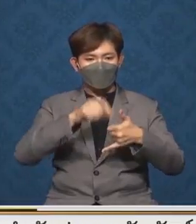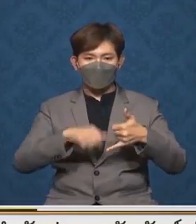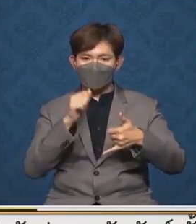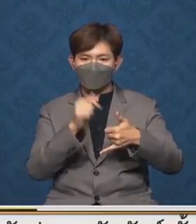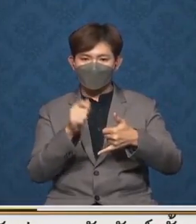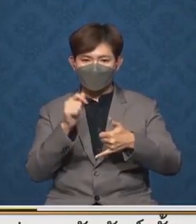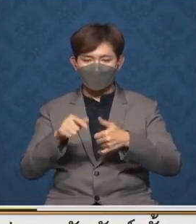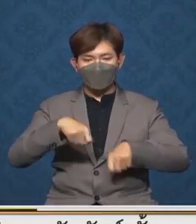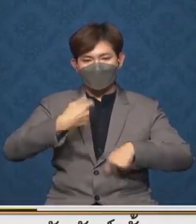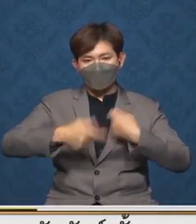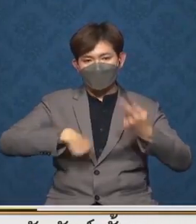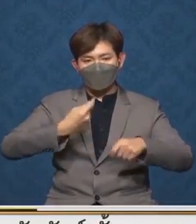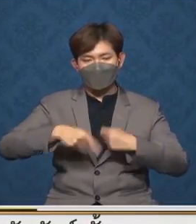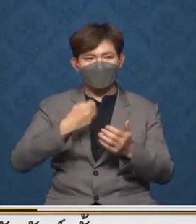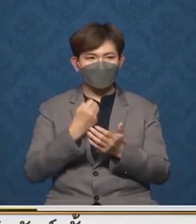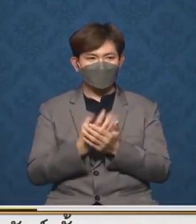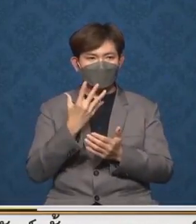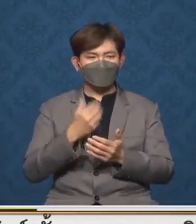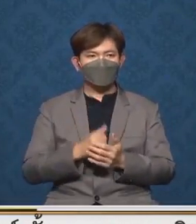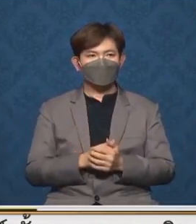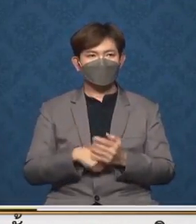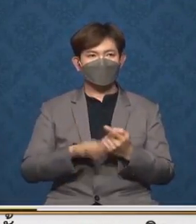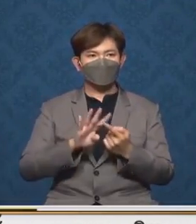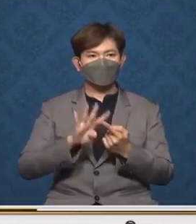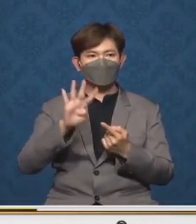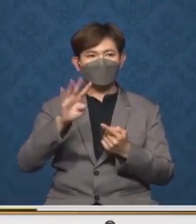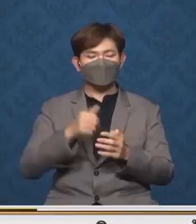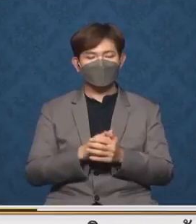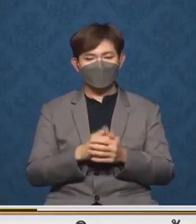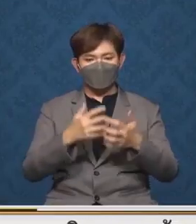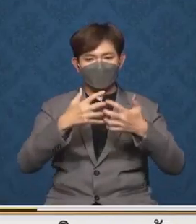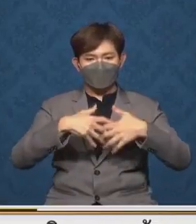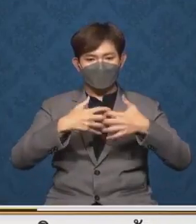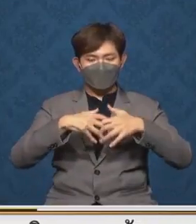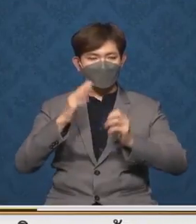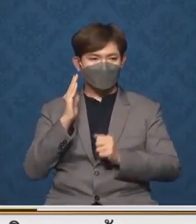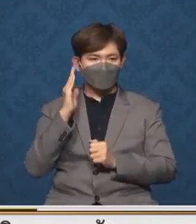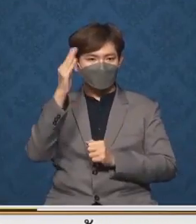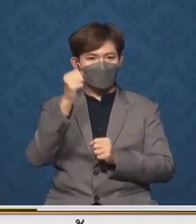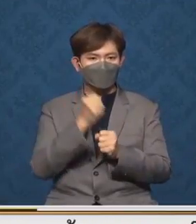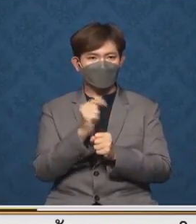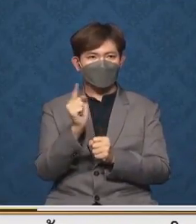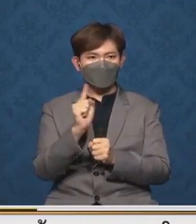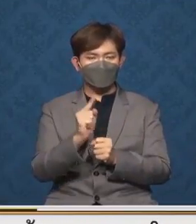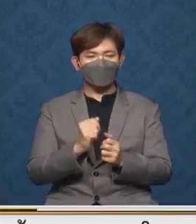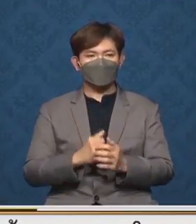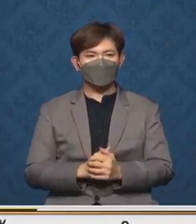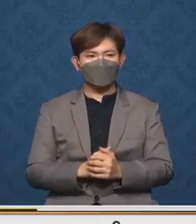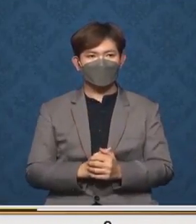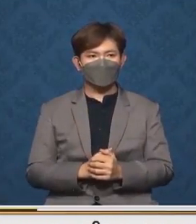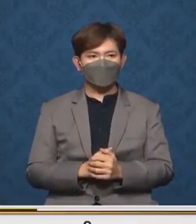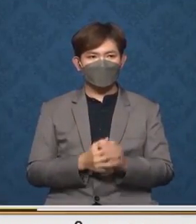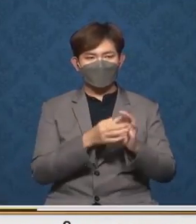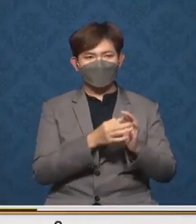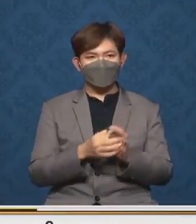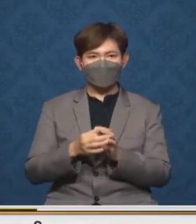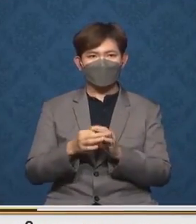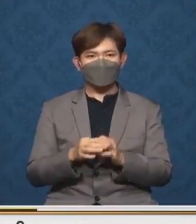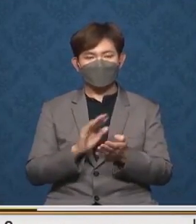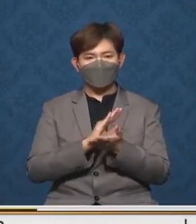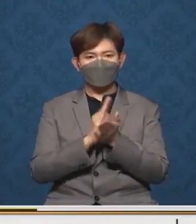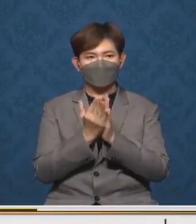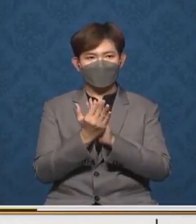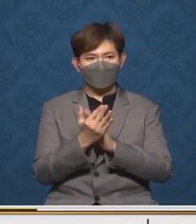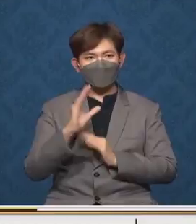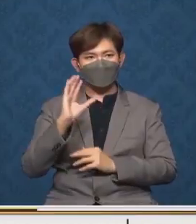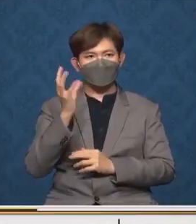นต้น 4. อุตสาหกรรมใหม่แห่งอนาคตโดยได้การเสริมสร้างอุตสาหกรรมใหม่แห่งอนาคตเพื่อสอดรับกับทิศทางการเปลี่ยนแปลงของบริบ